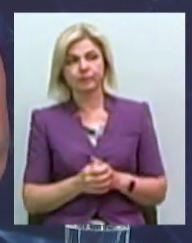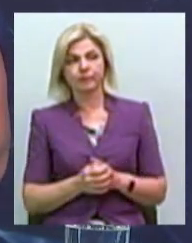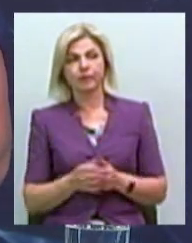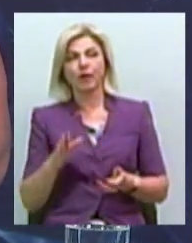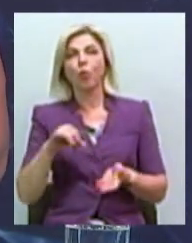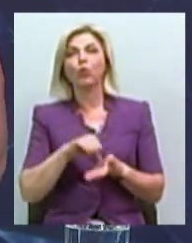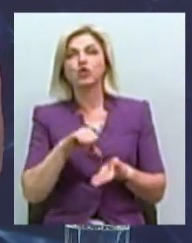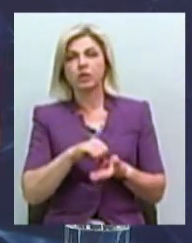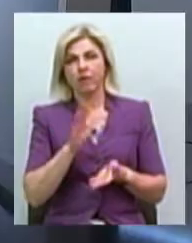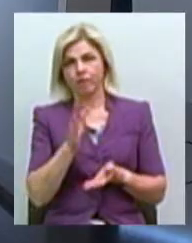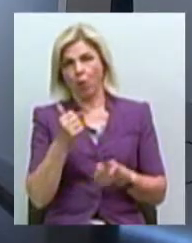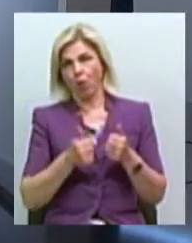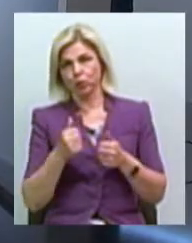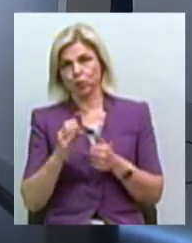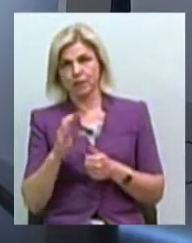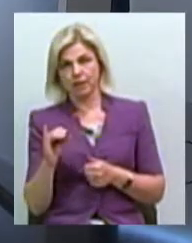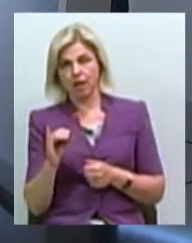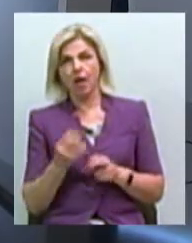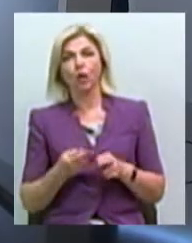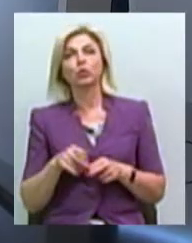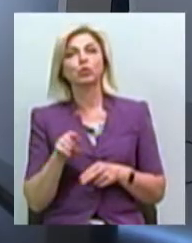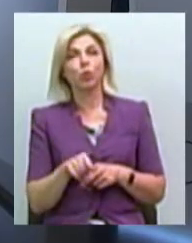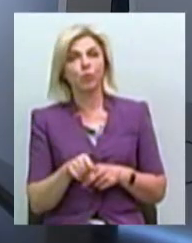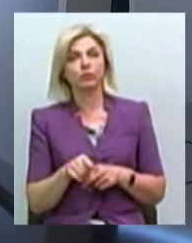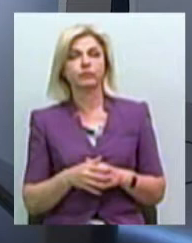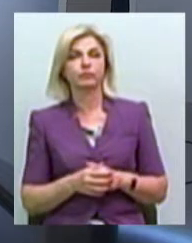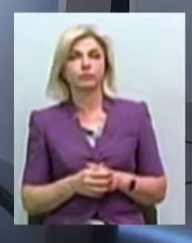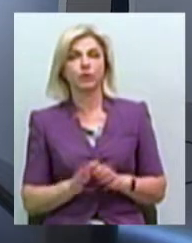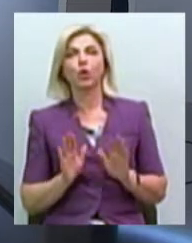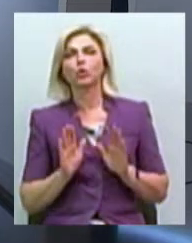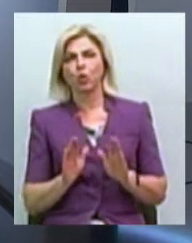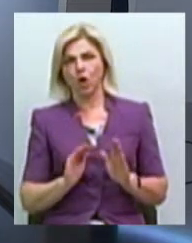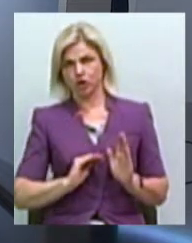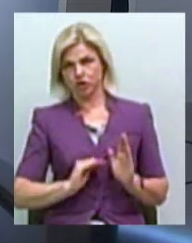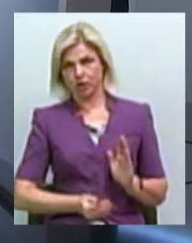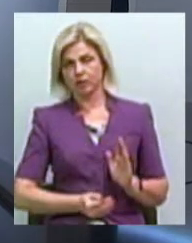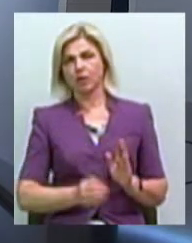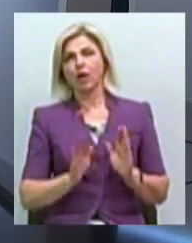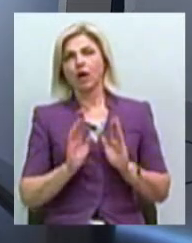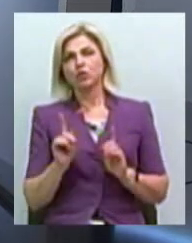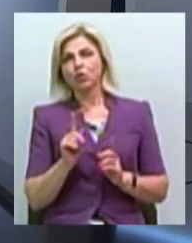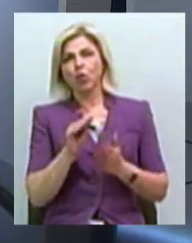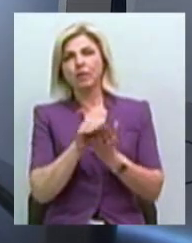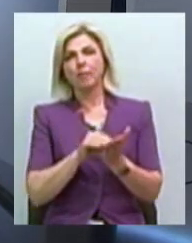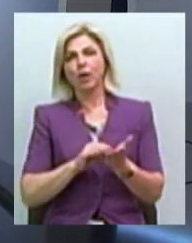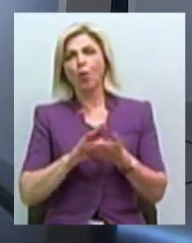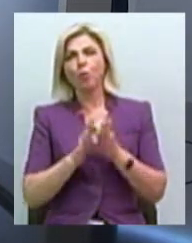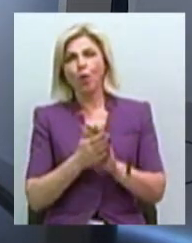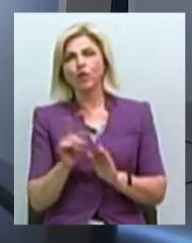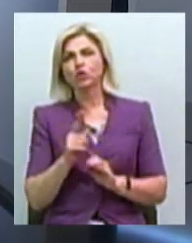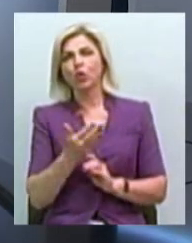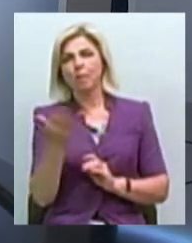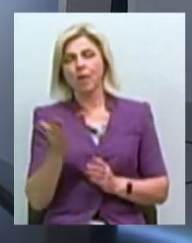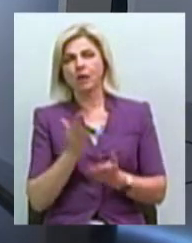брати участь в конкурсі. А тому лише на приватні? Сьогодні лише приватні, які мають там прописані так умови, щоб вони мали